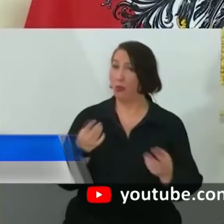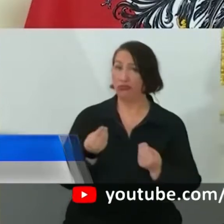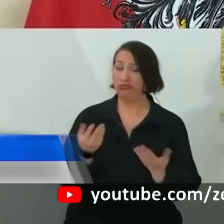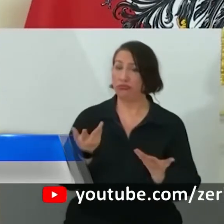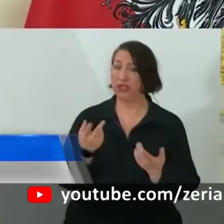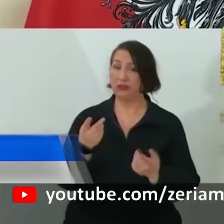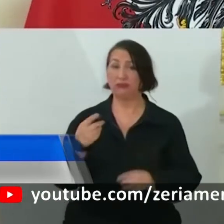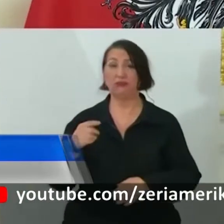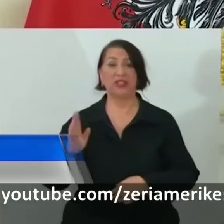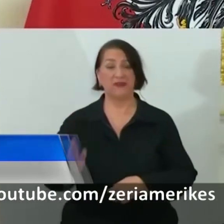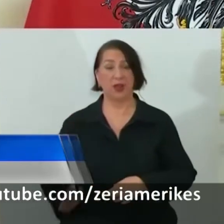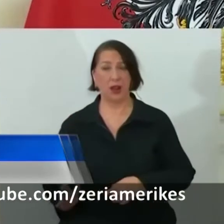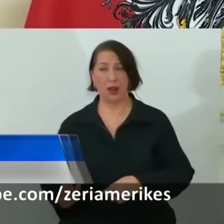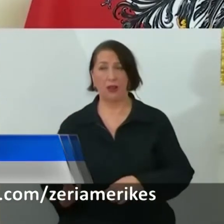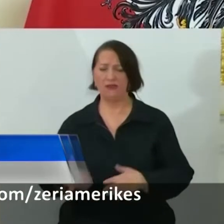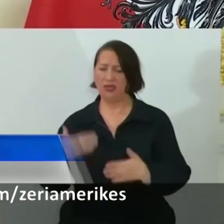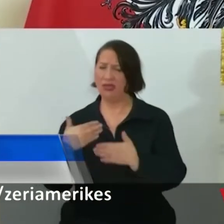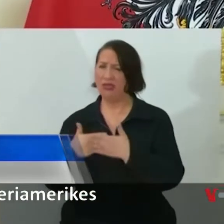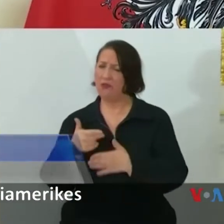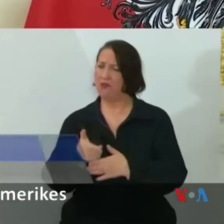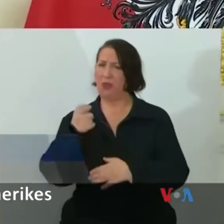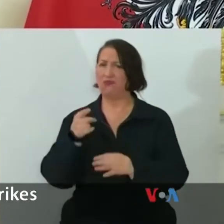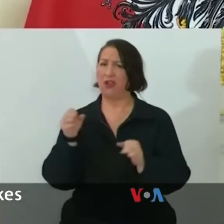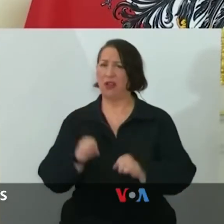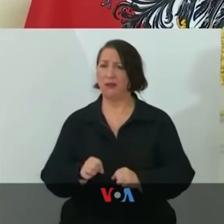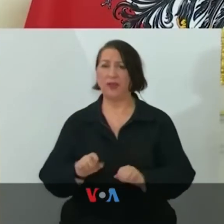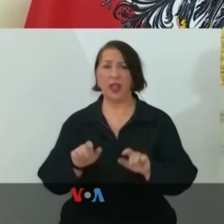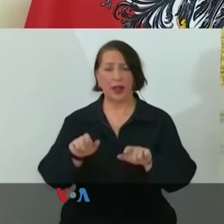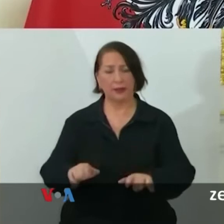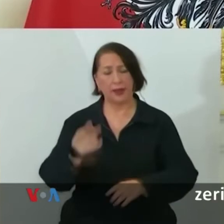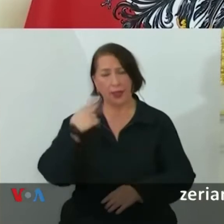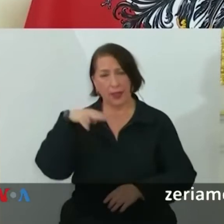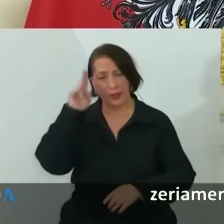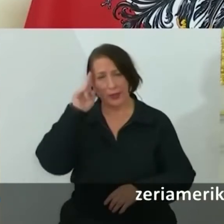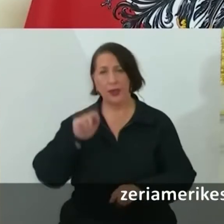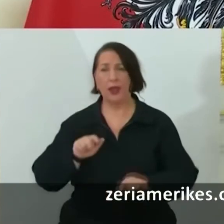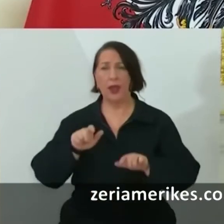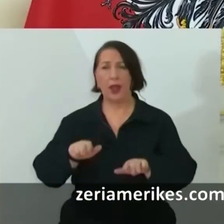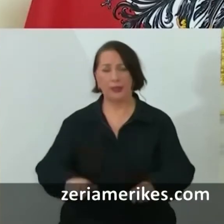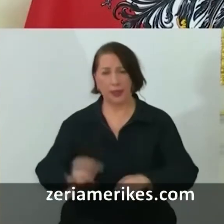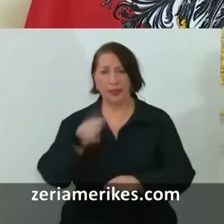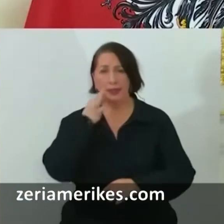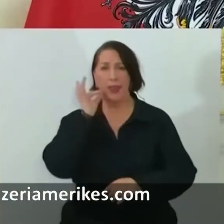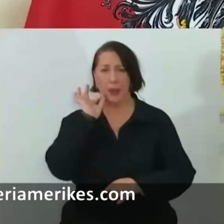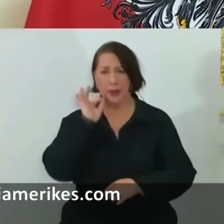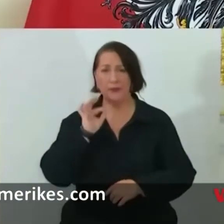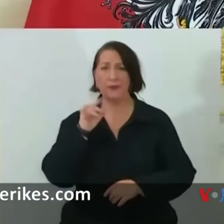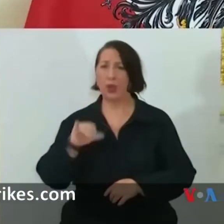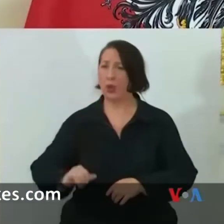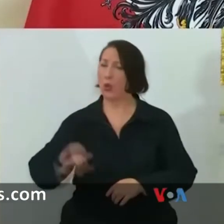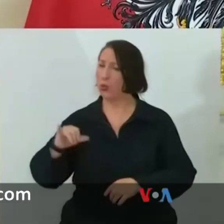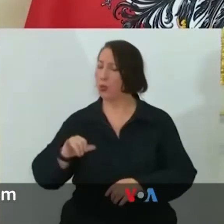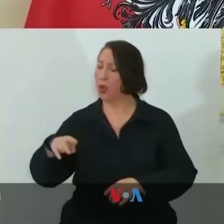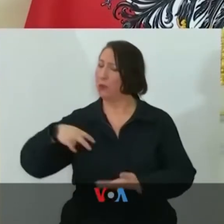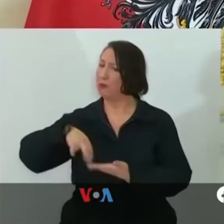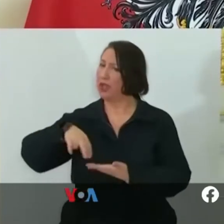nächster Nähe kaltblütig ermordet. Ein älterer Herr. 4 civil të pambrojtur u vranë me gjaksoci nga afërsia, një zotëri